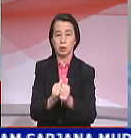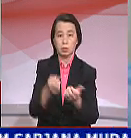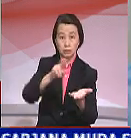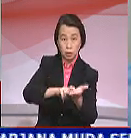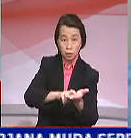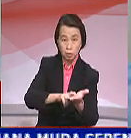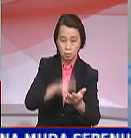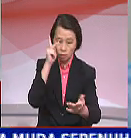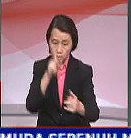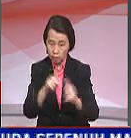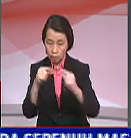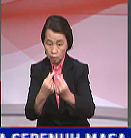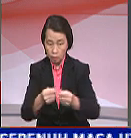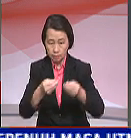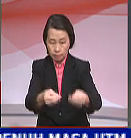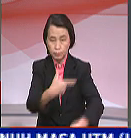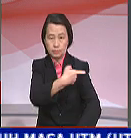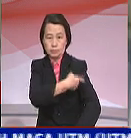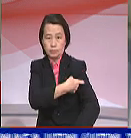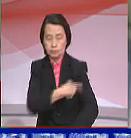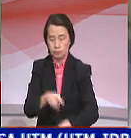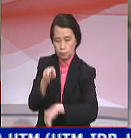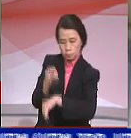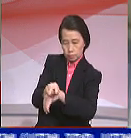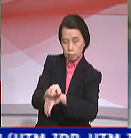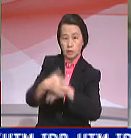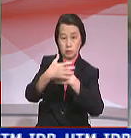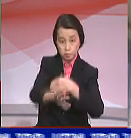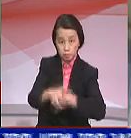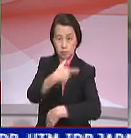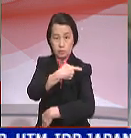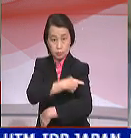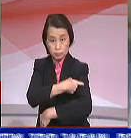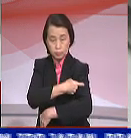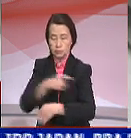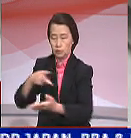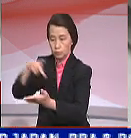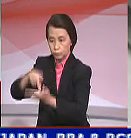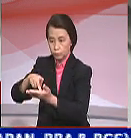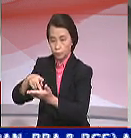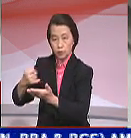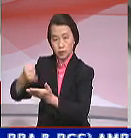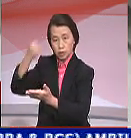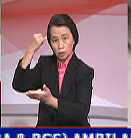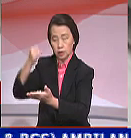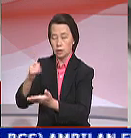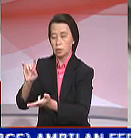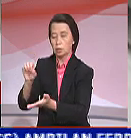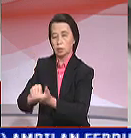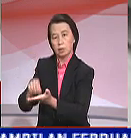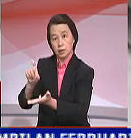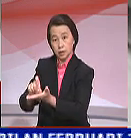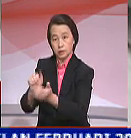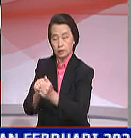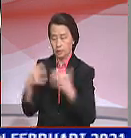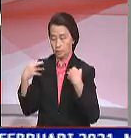mengenal pasti kategori penerima vaksin, pemantauan pasca vaksinasi, pusat imunisasi di fasiliti Kementerian